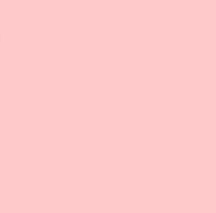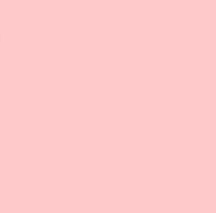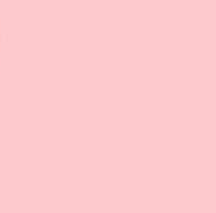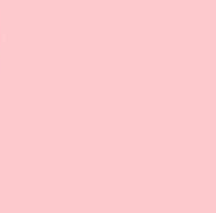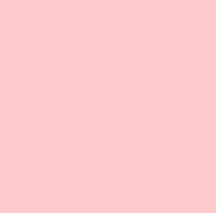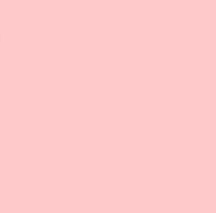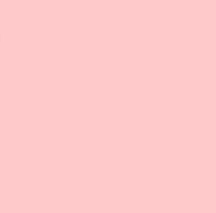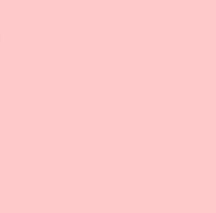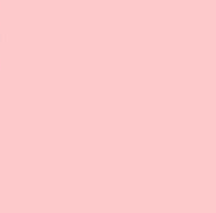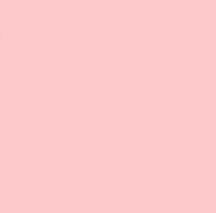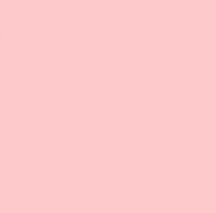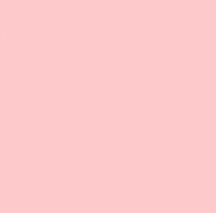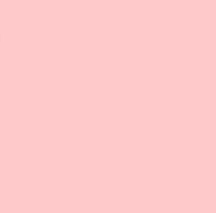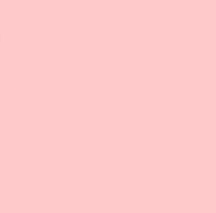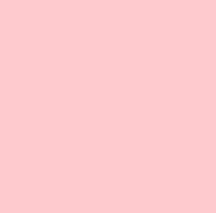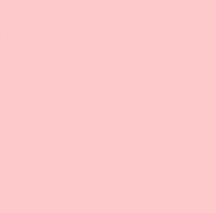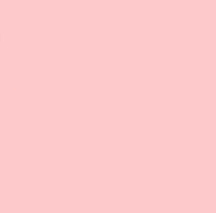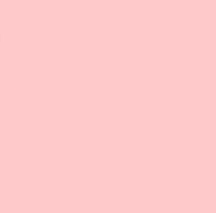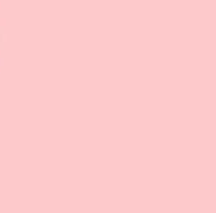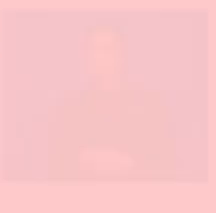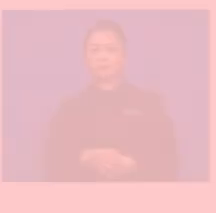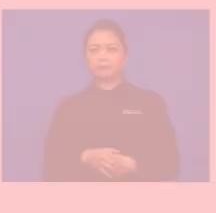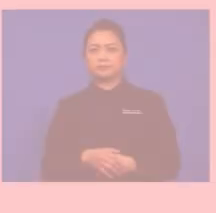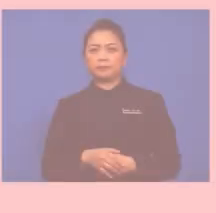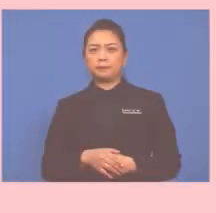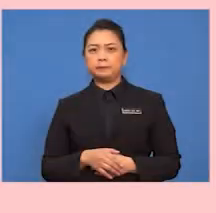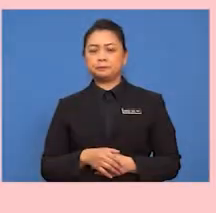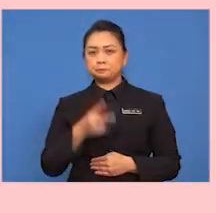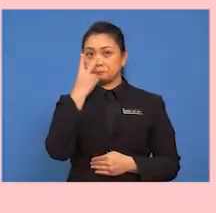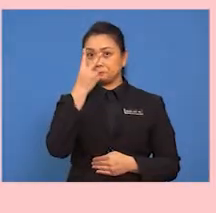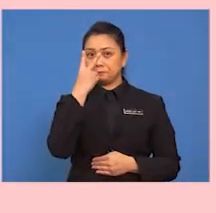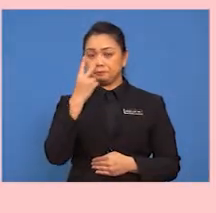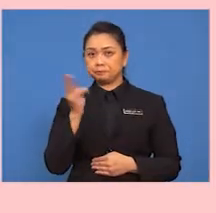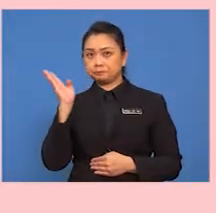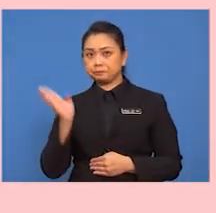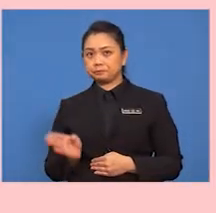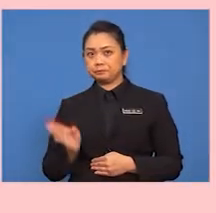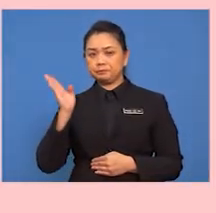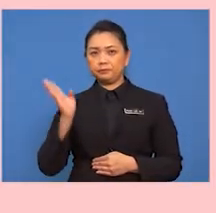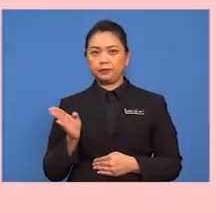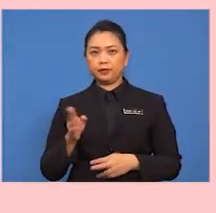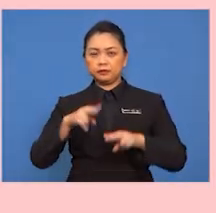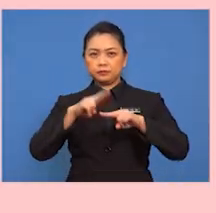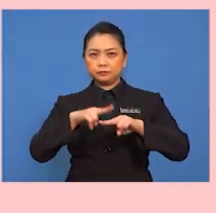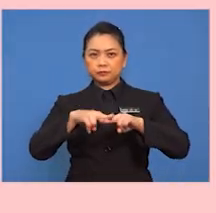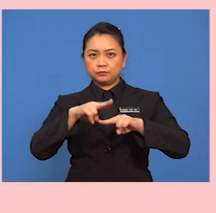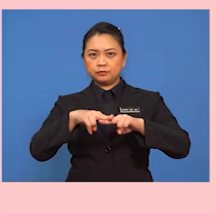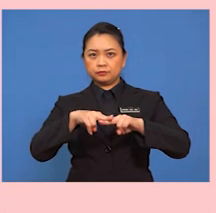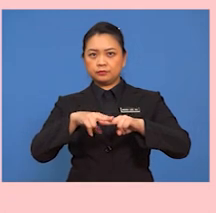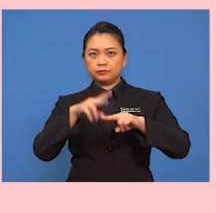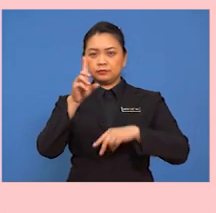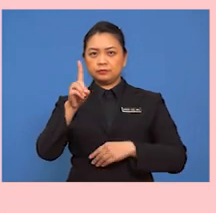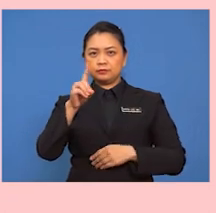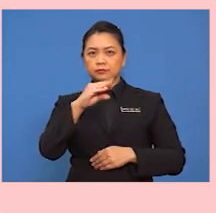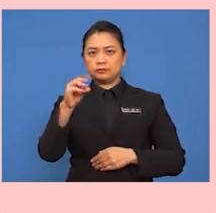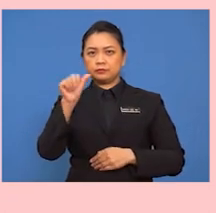A darab matriks laju H, K. Perhatikan murid-murid. Kedudukan D dan